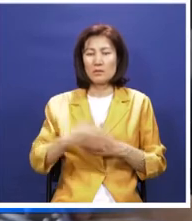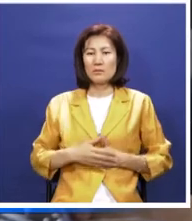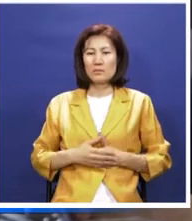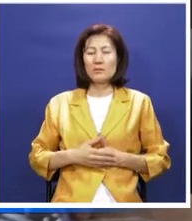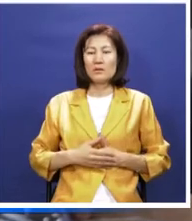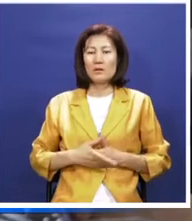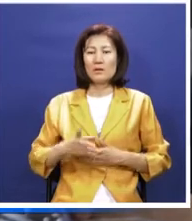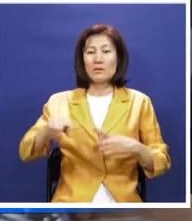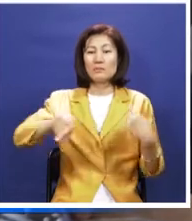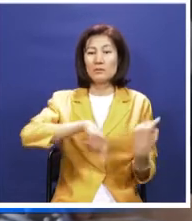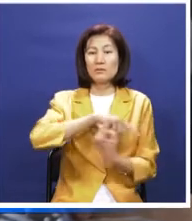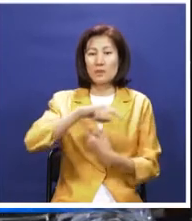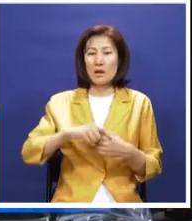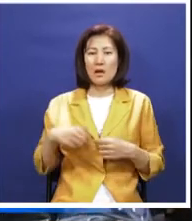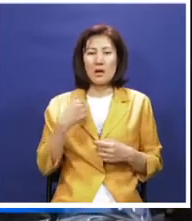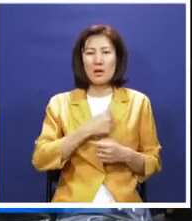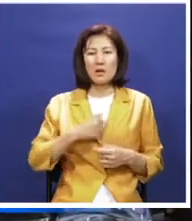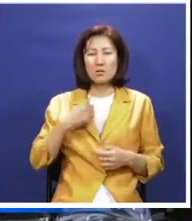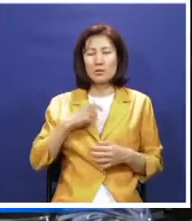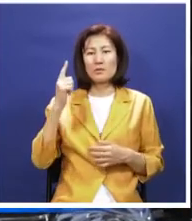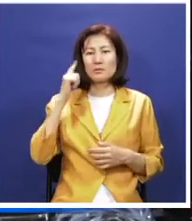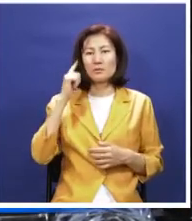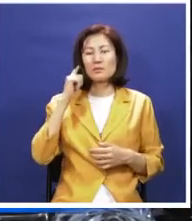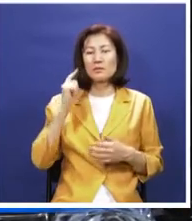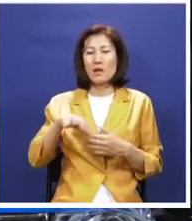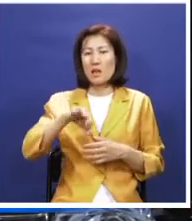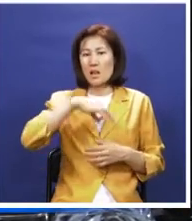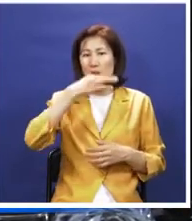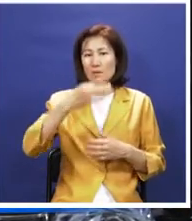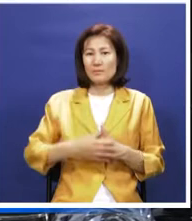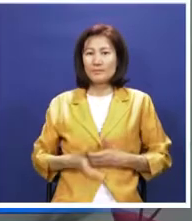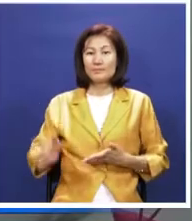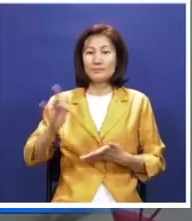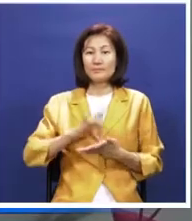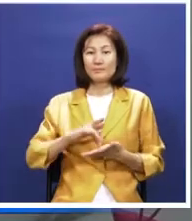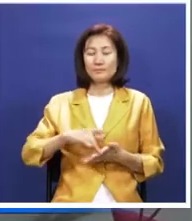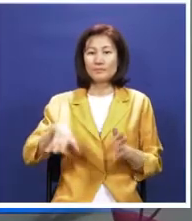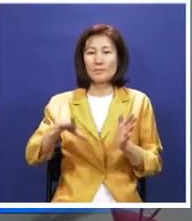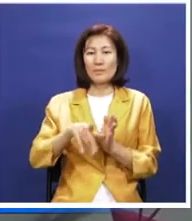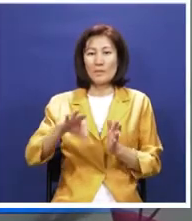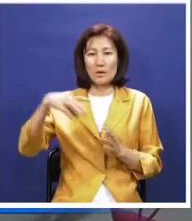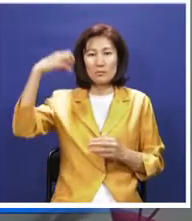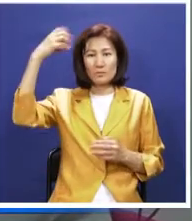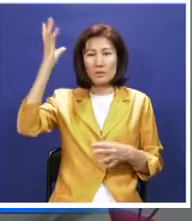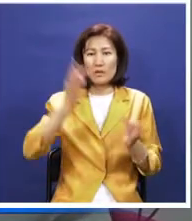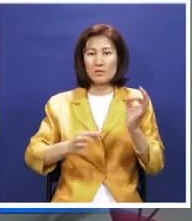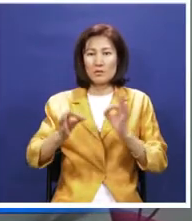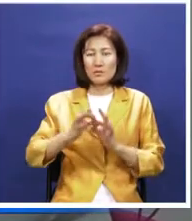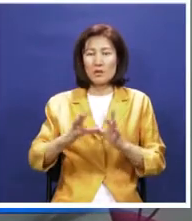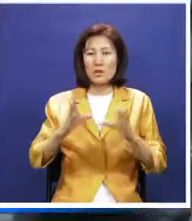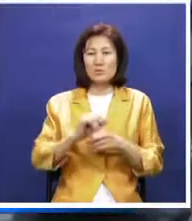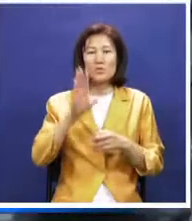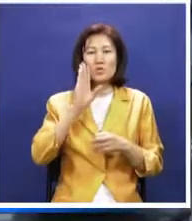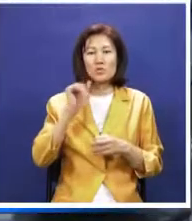Сейтжанов кәсіпкерлердің шағымдарын тыңдады. Осы іске жауапты ретінде қалалық энергетика және инфрақұрылымды дамыту